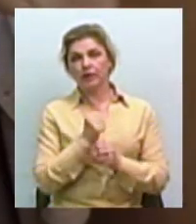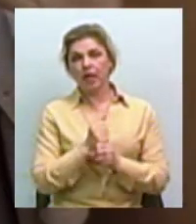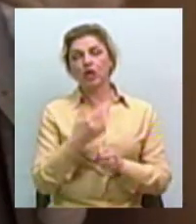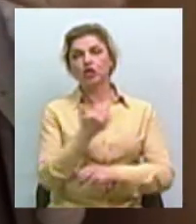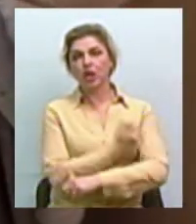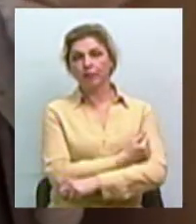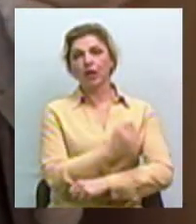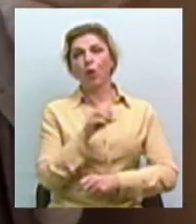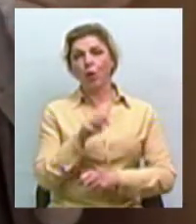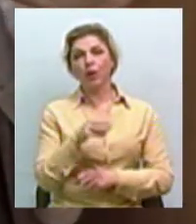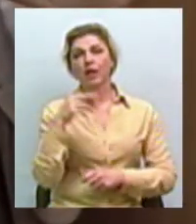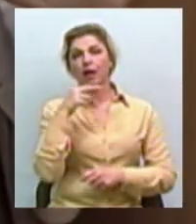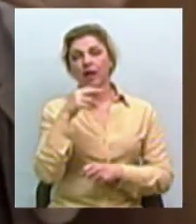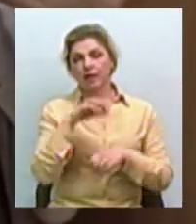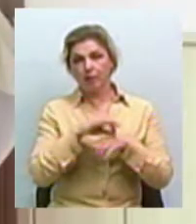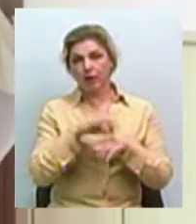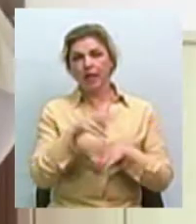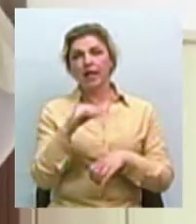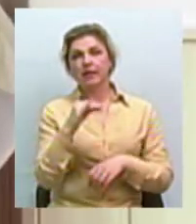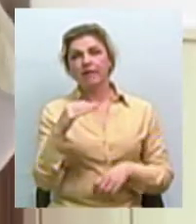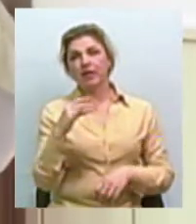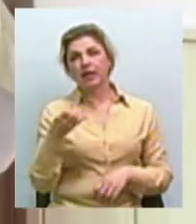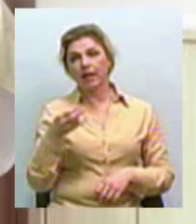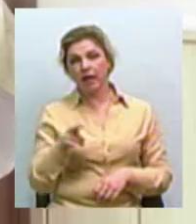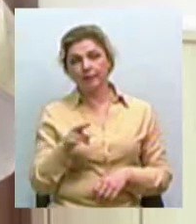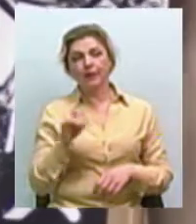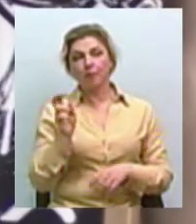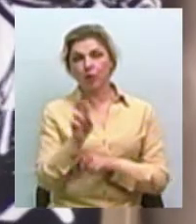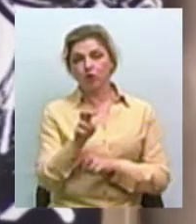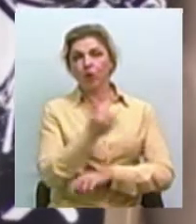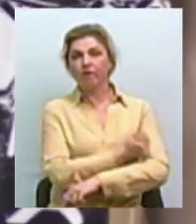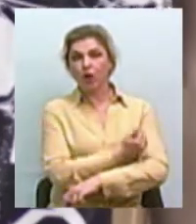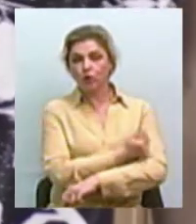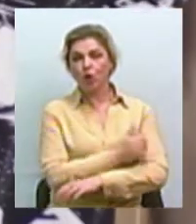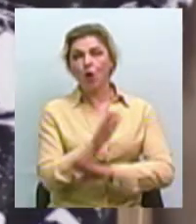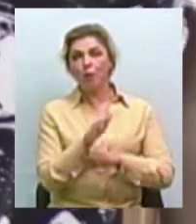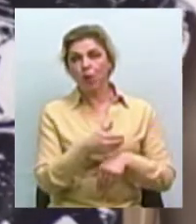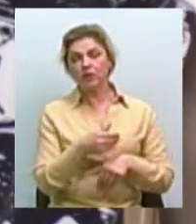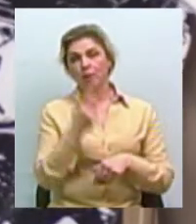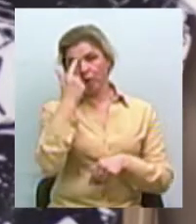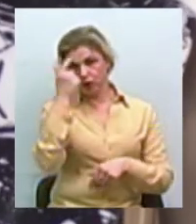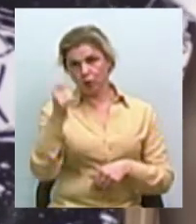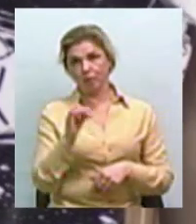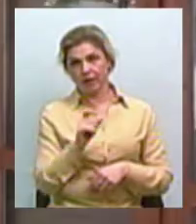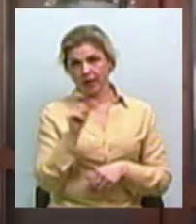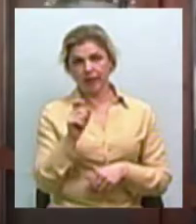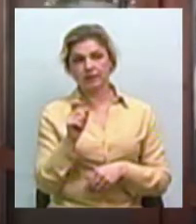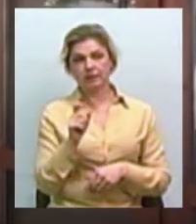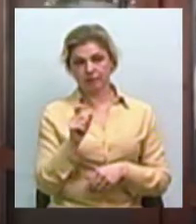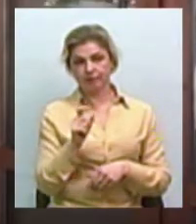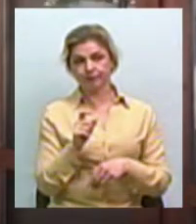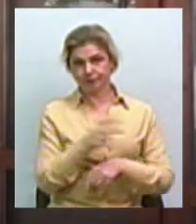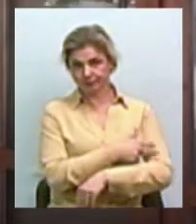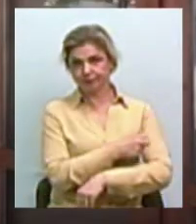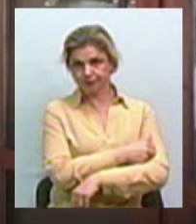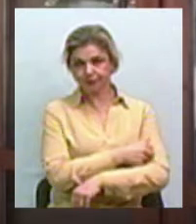Коваленко навчається на 3-му курсі стоматологічного факультету. Прийшов провакцинуватися одразу після повідомлення з ректорату. Все